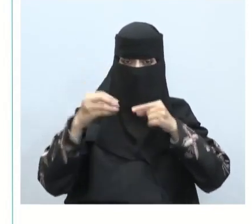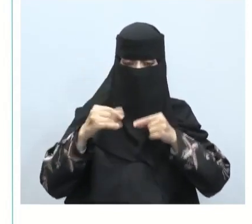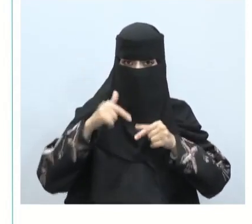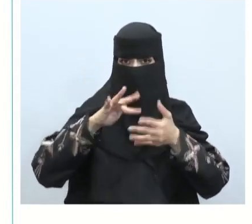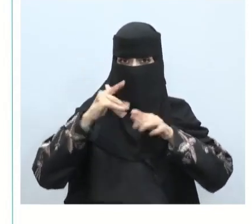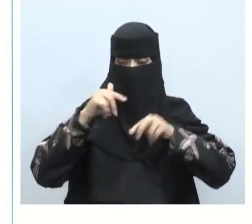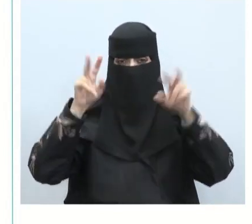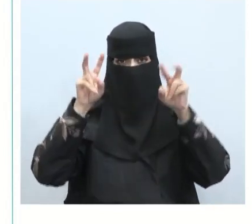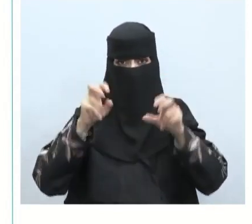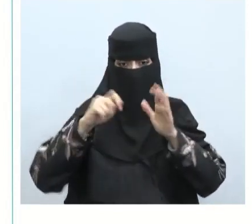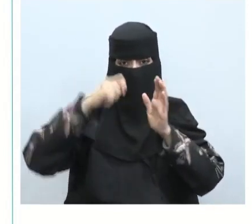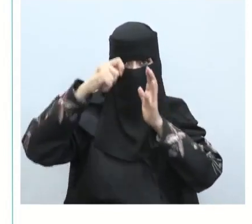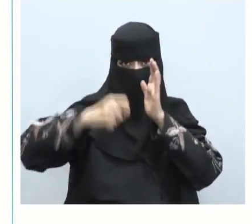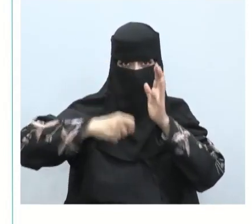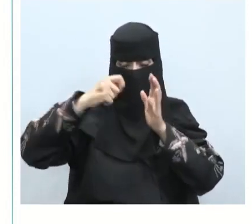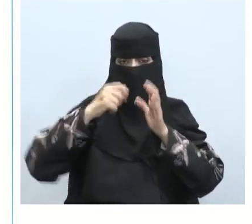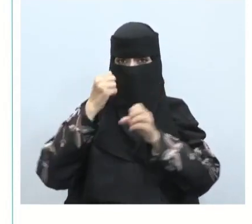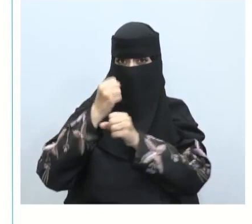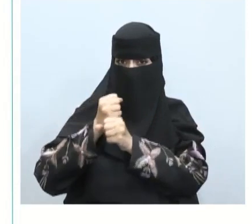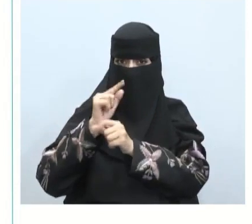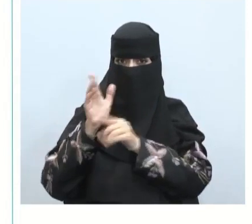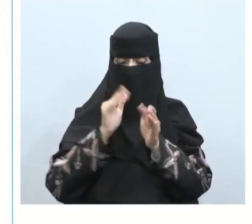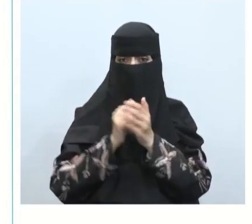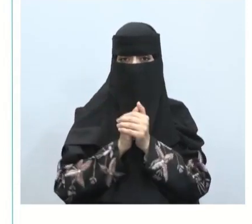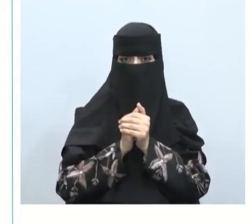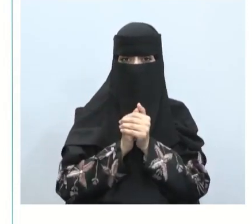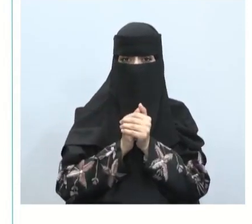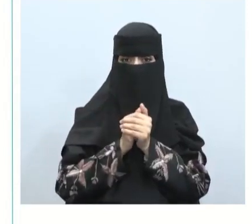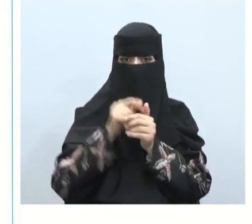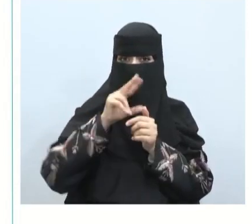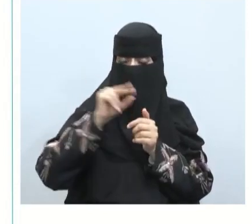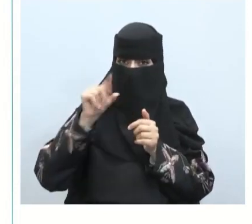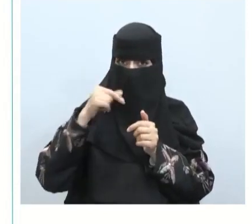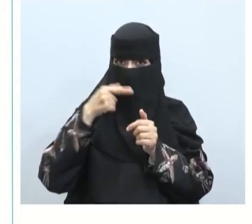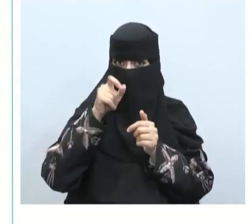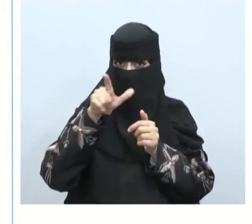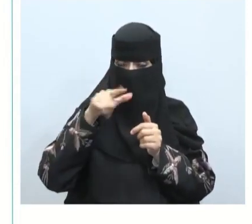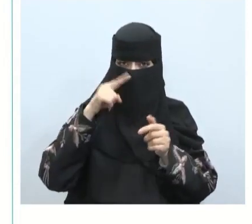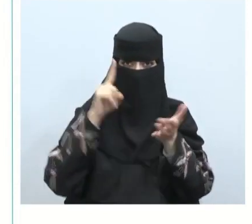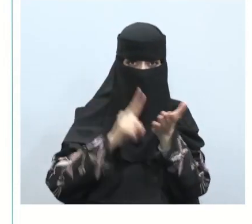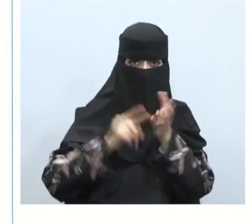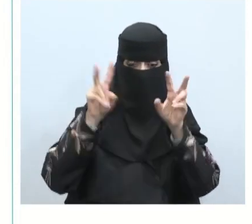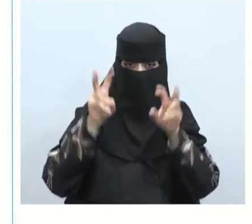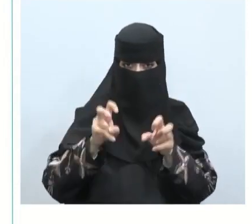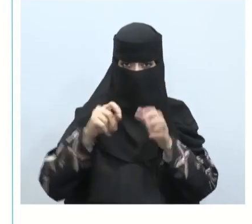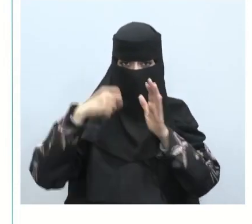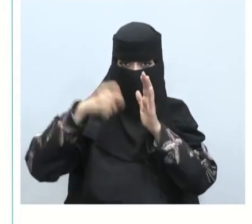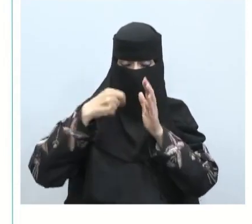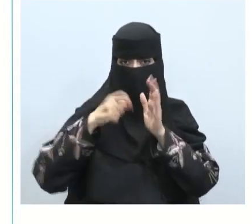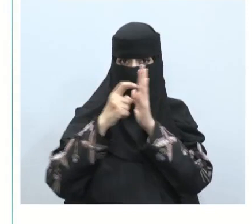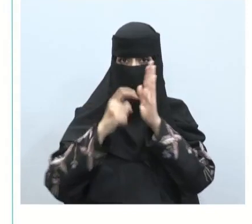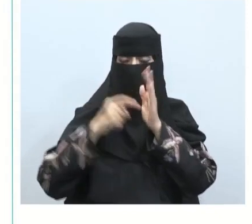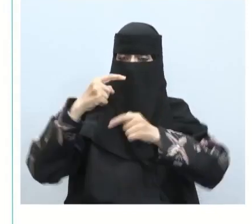اذا تعطل محرك الاقراص الثابت كذلك ذكرنا ان توقف تشغيل النظام واذا